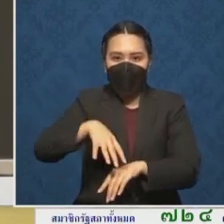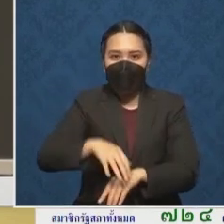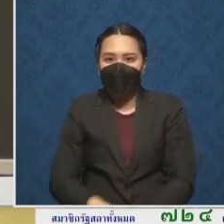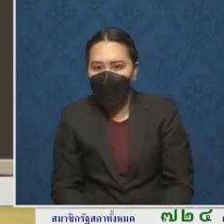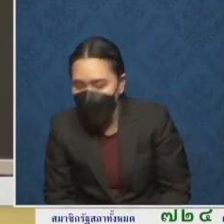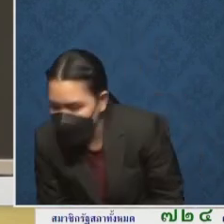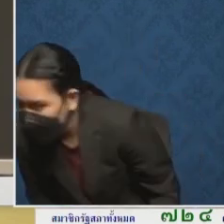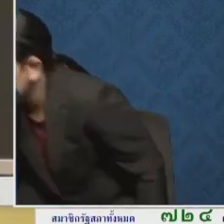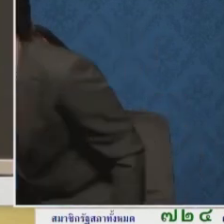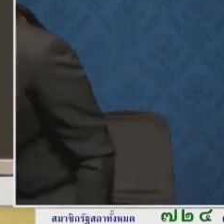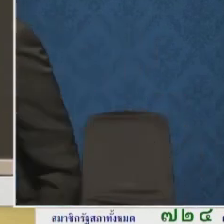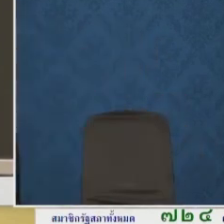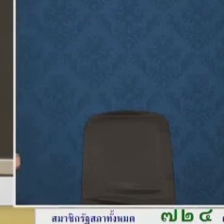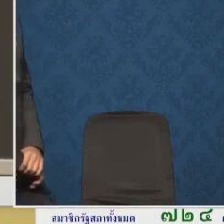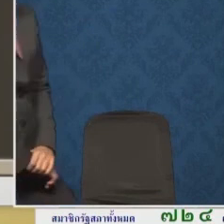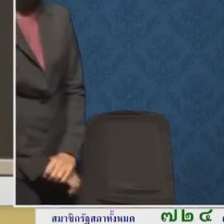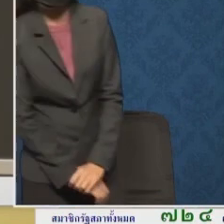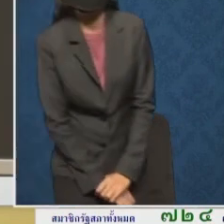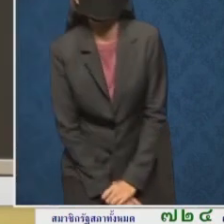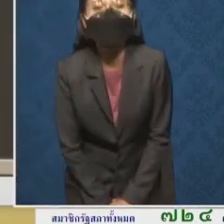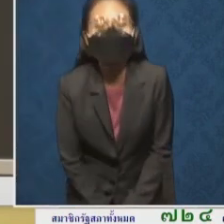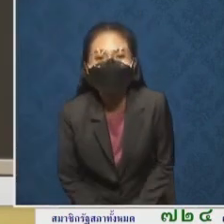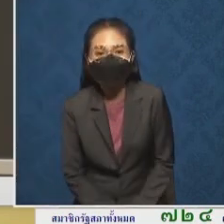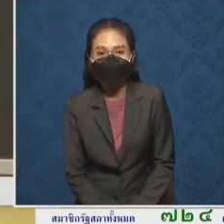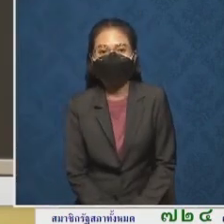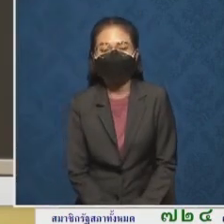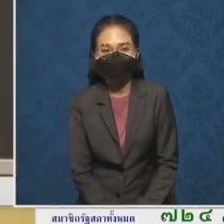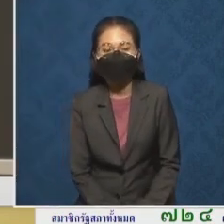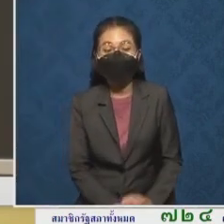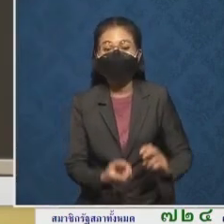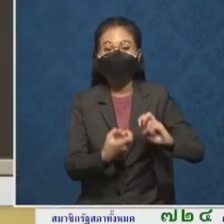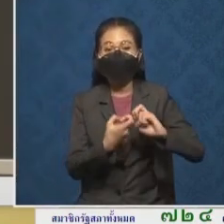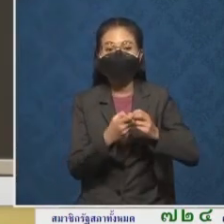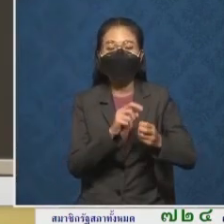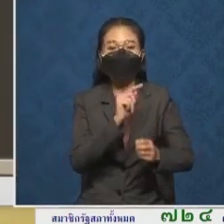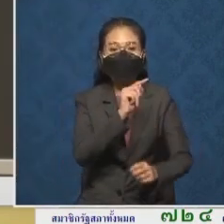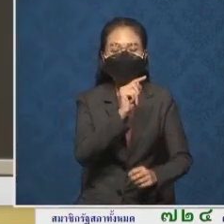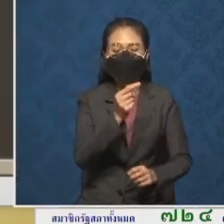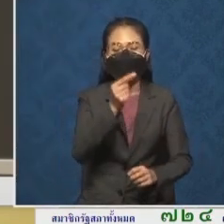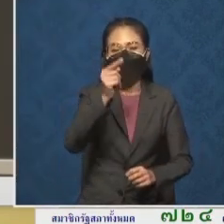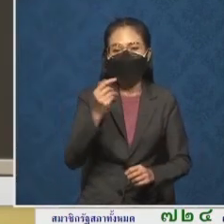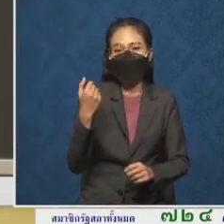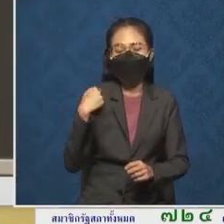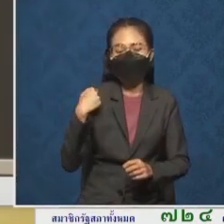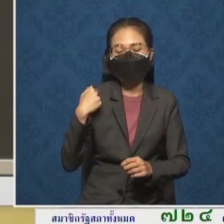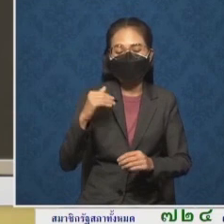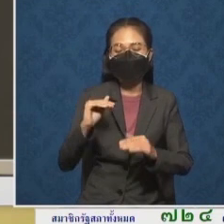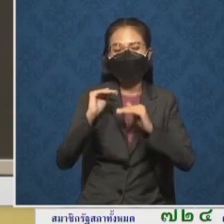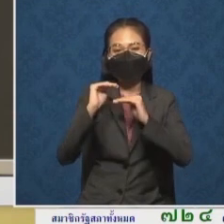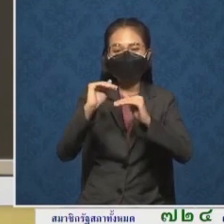50% อันนี้ก็เป็นสิ่งที่บ่งบอกนะครับว่าเราจำเป็นต้องเร่งกำหนดมาตรฐ